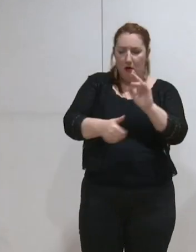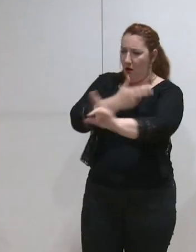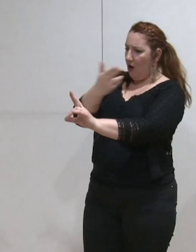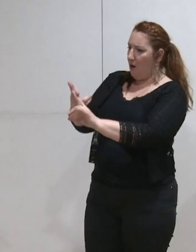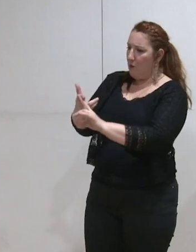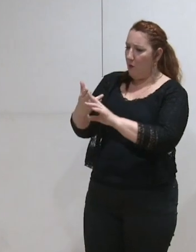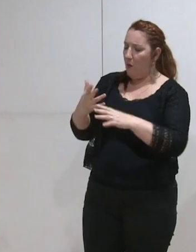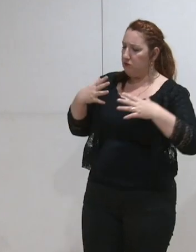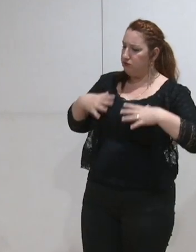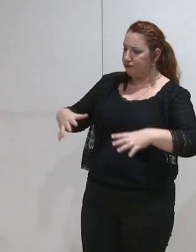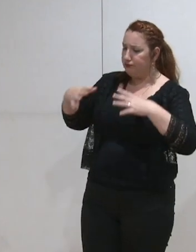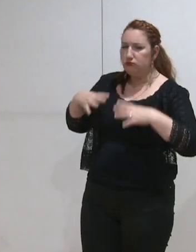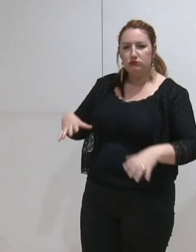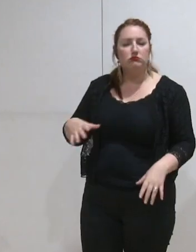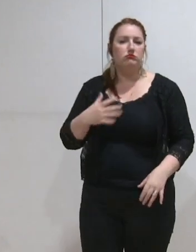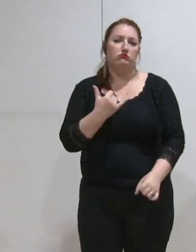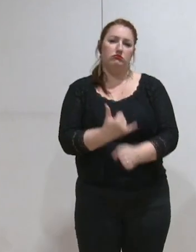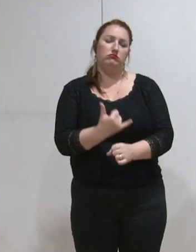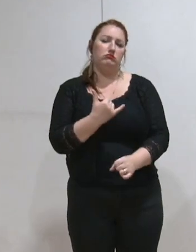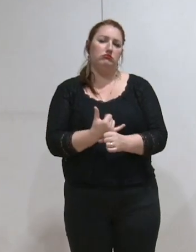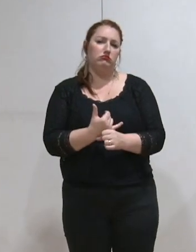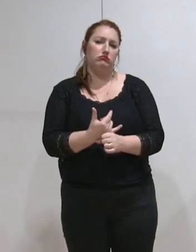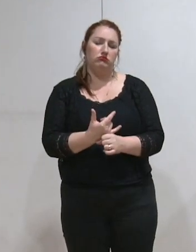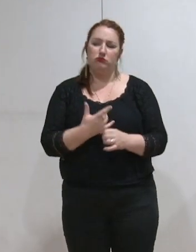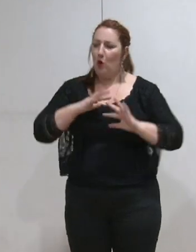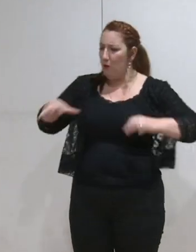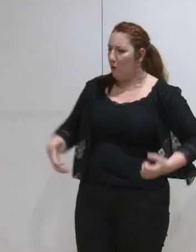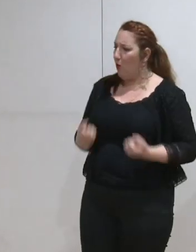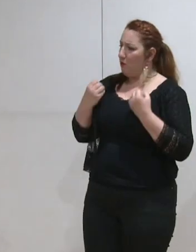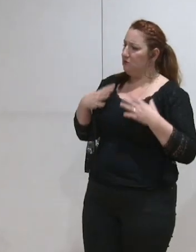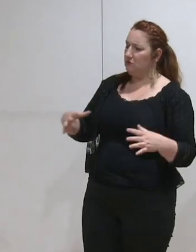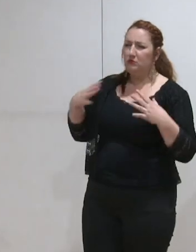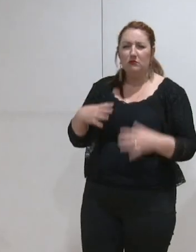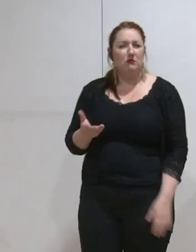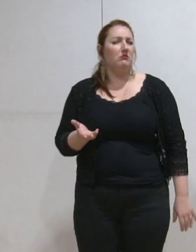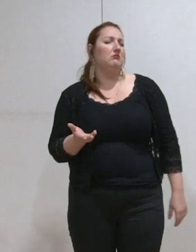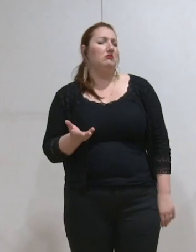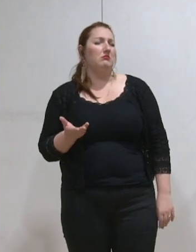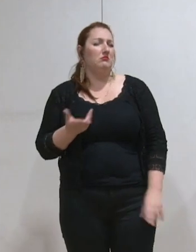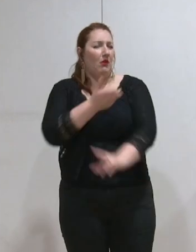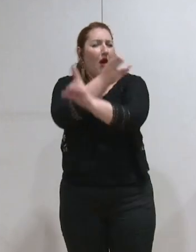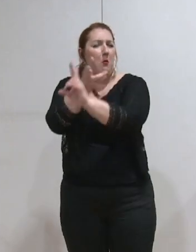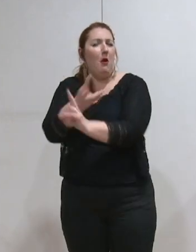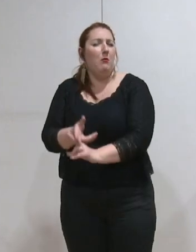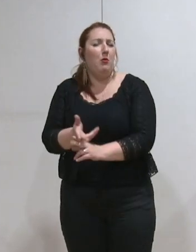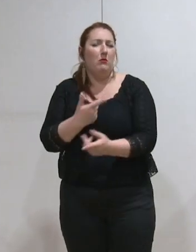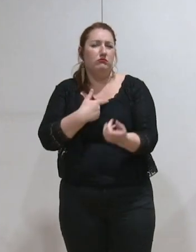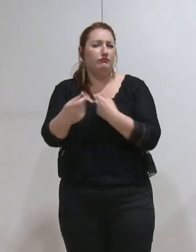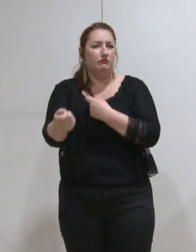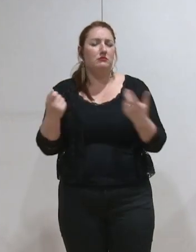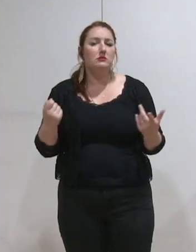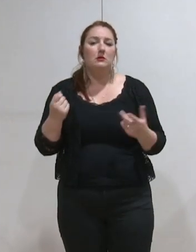n'est pas de notre responsabilité ceci n'est pas de notre compétence les habitants se tourne